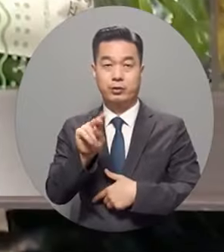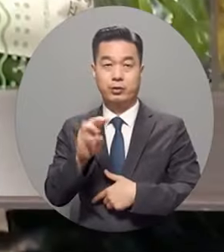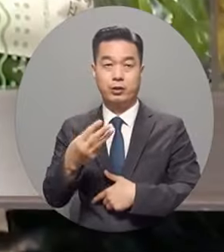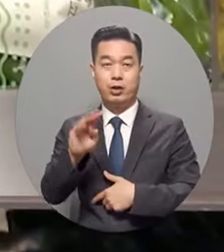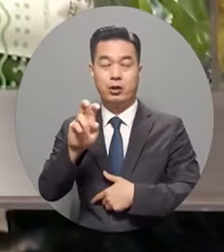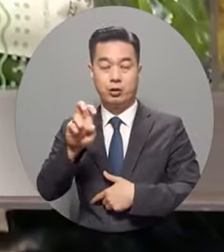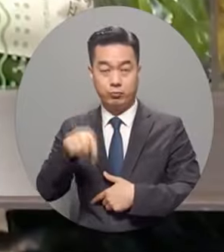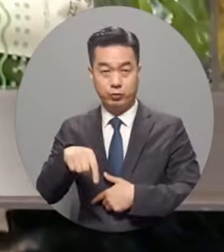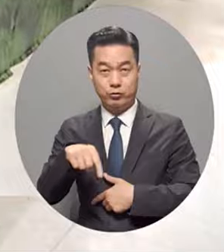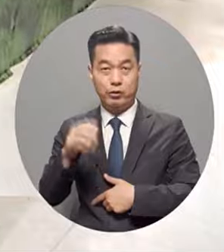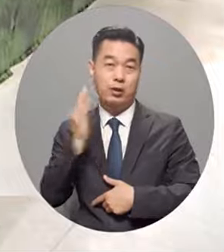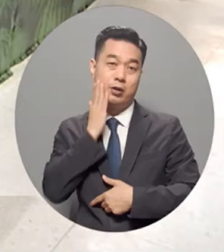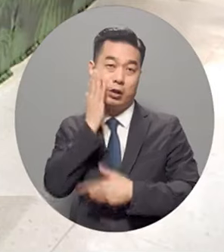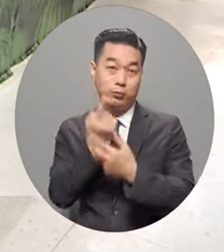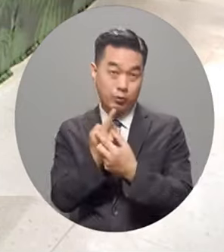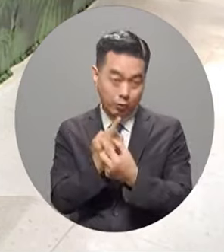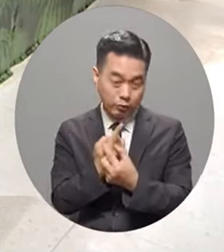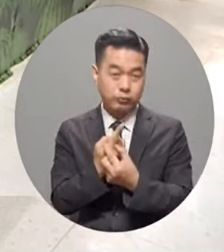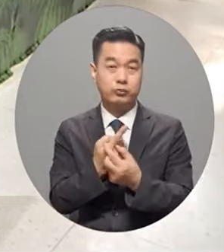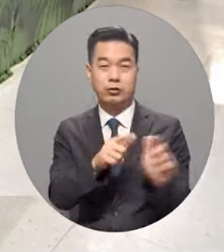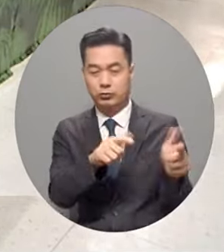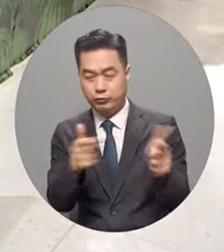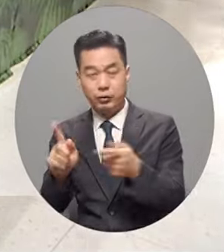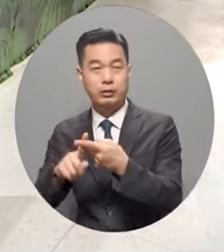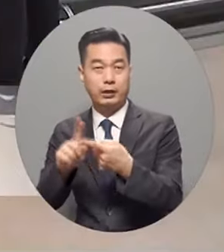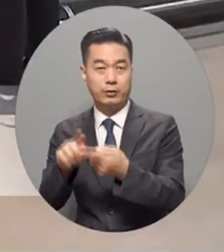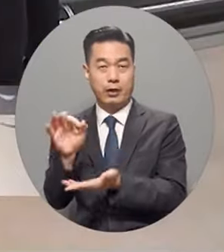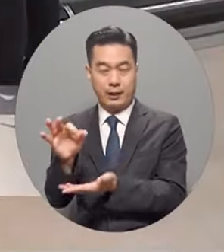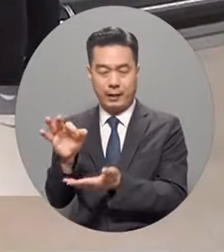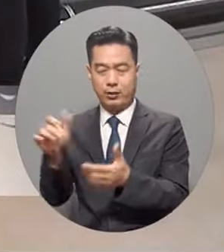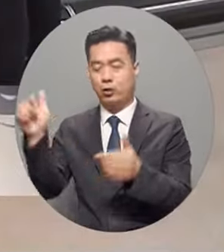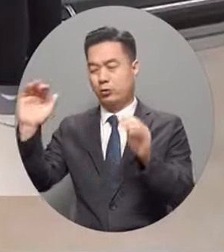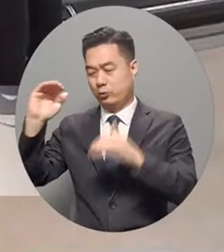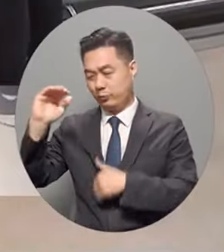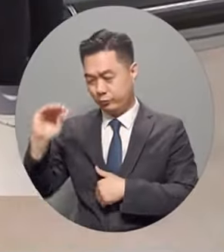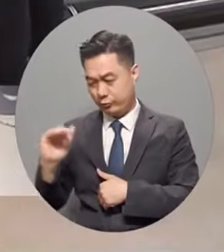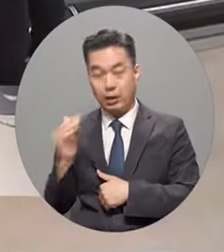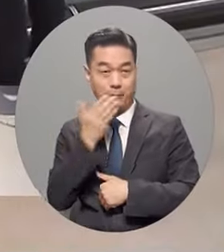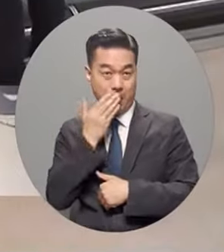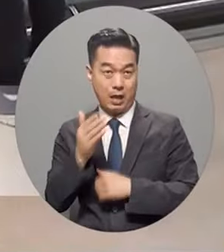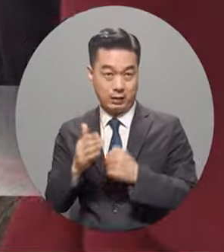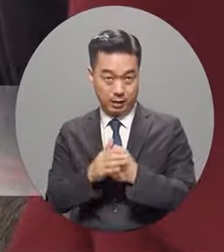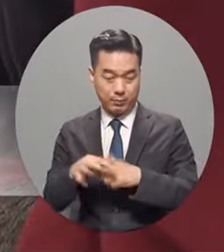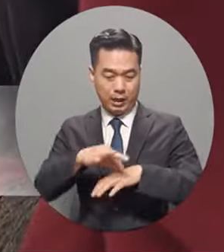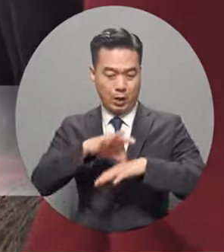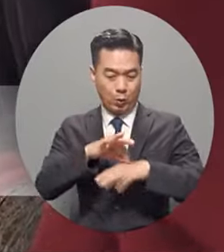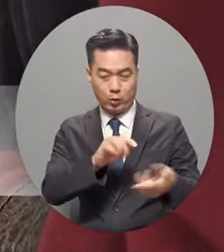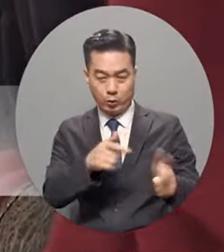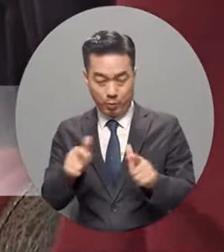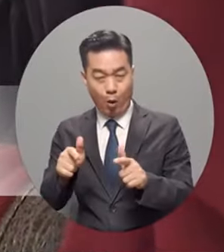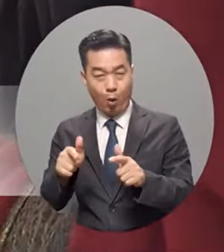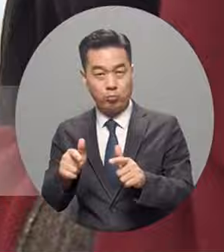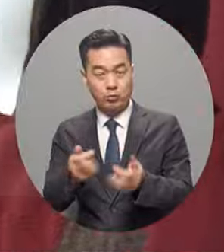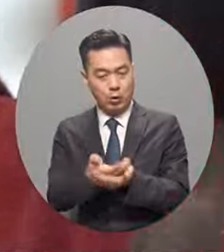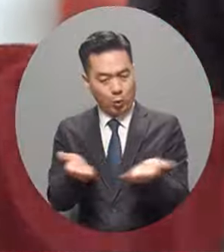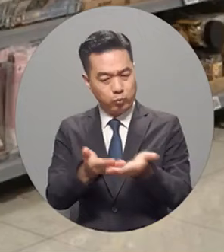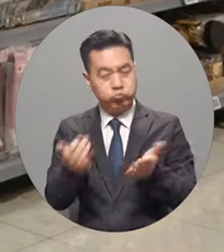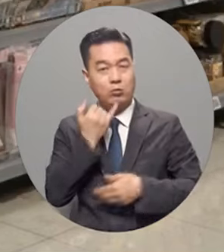등 농산물 출하량이 늘어나 가격이 안정될 것으로 보이고 축산물 수급도 양호한 상태라고